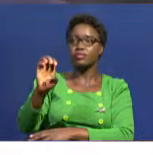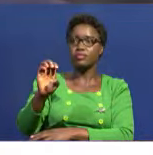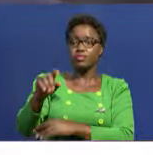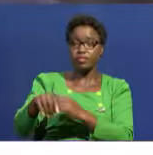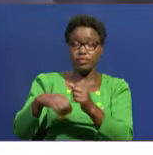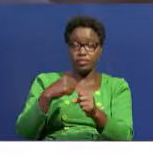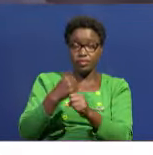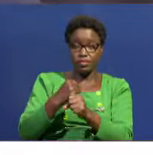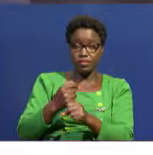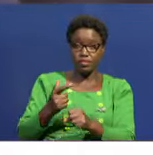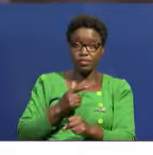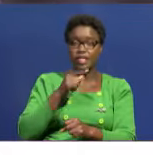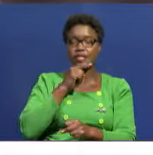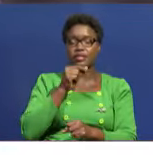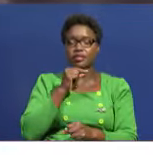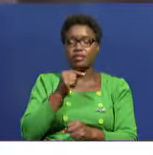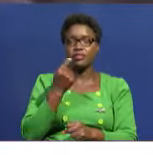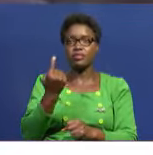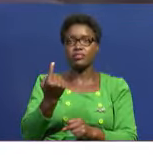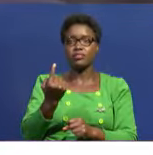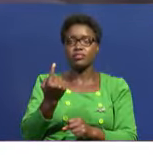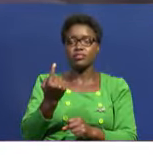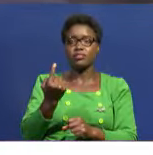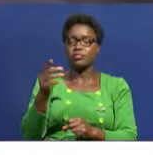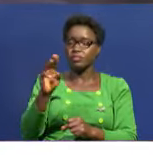year, ladies and gentlemen,